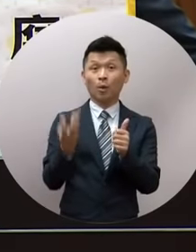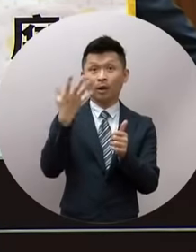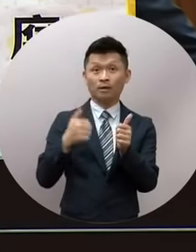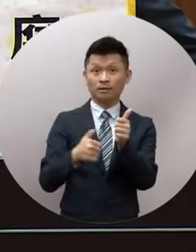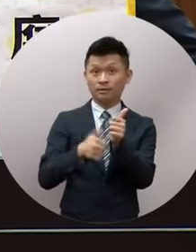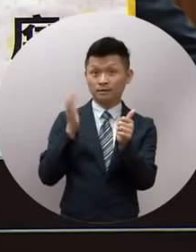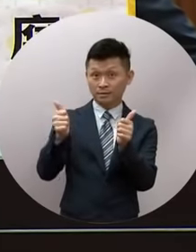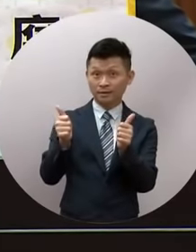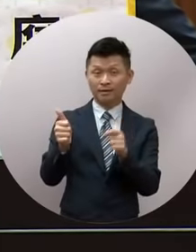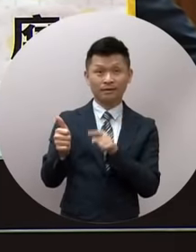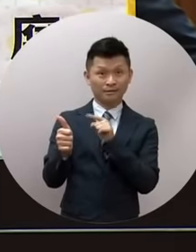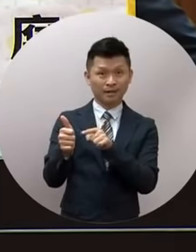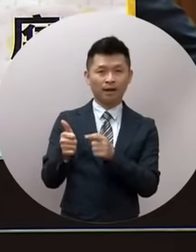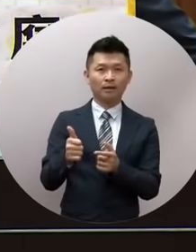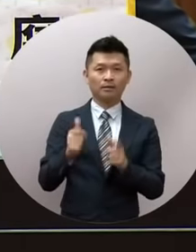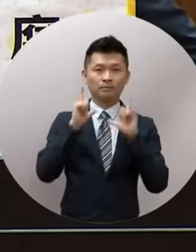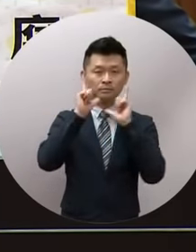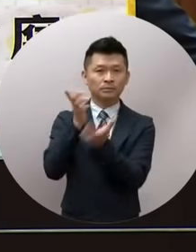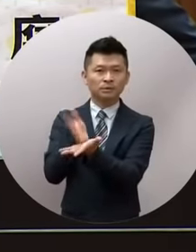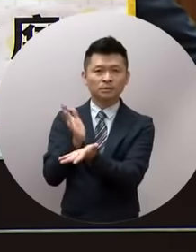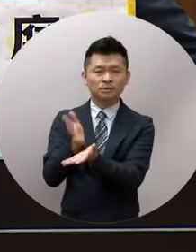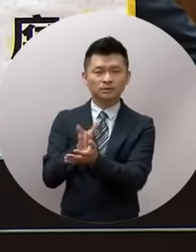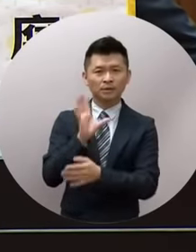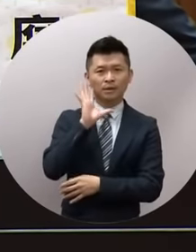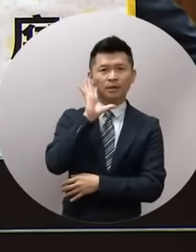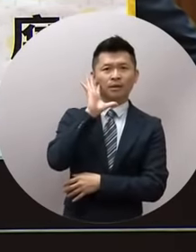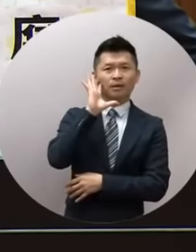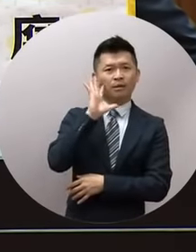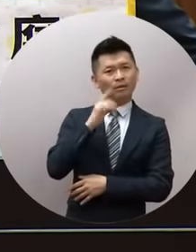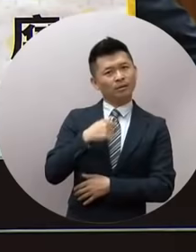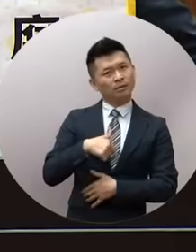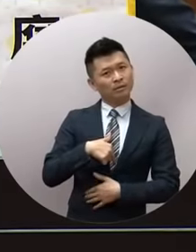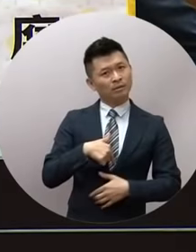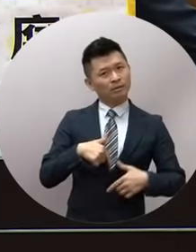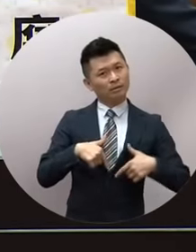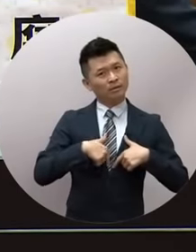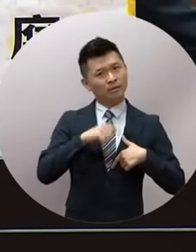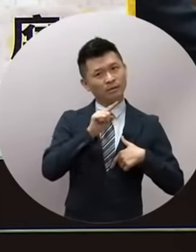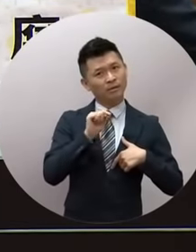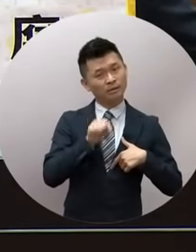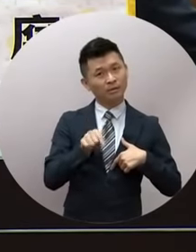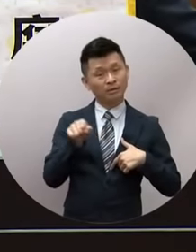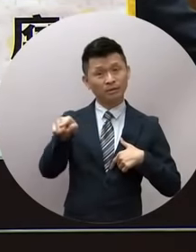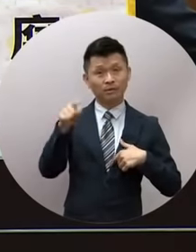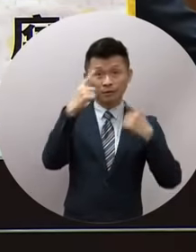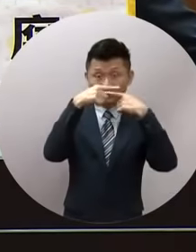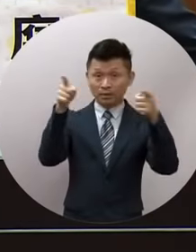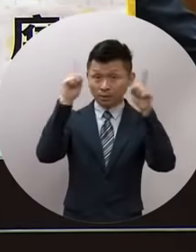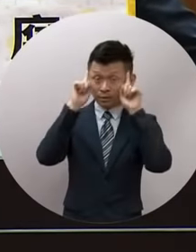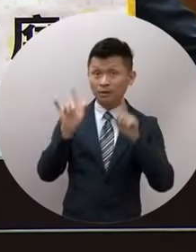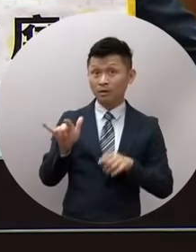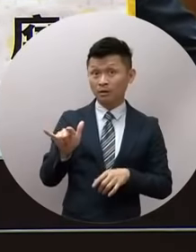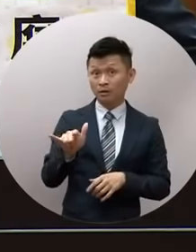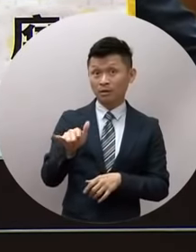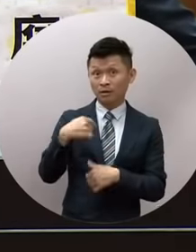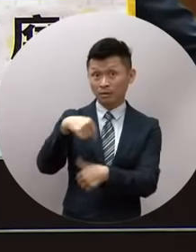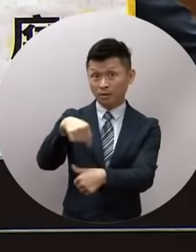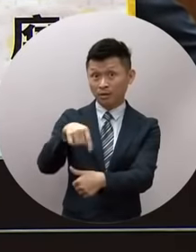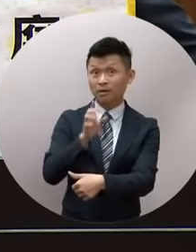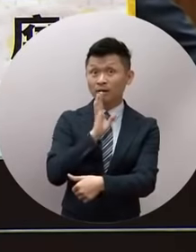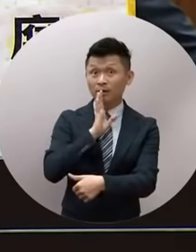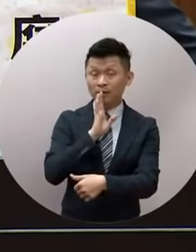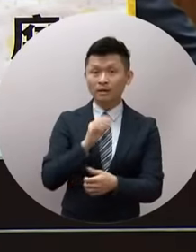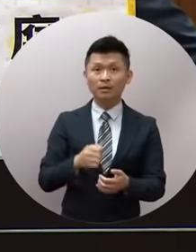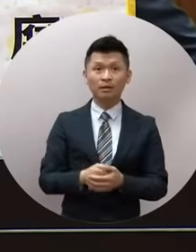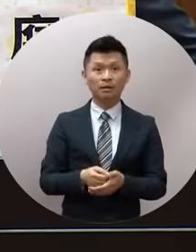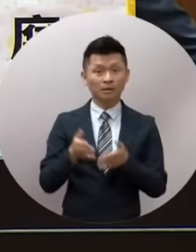长。他的一些言论，我真的是觉得说非常的纳闷呐，哈，伊咧做教授的时阵，哈，伊针对这个囤